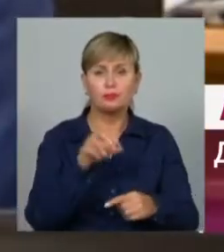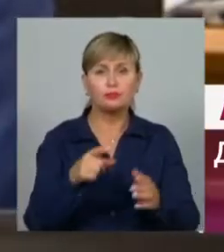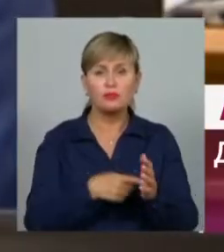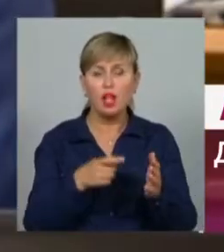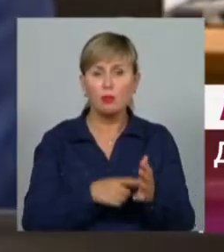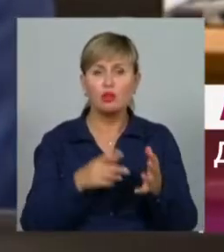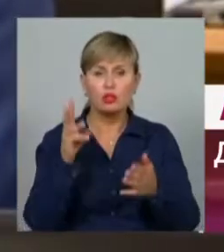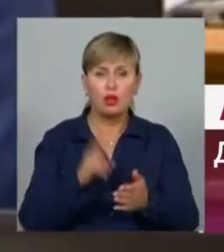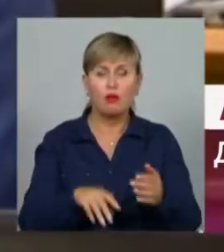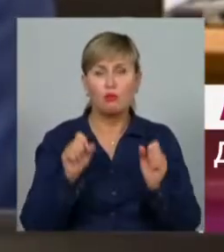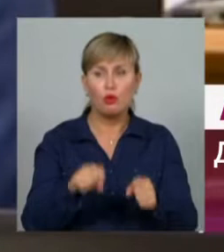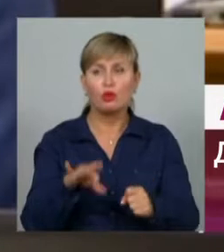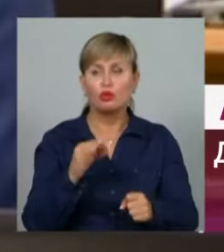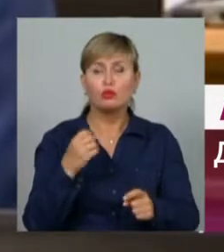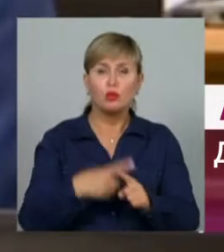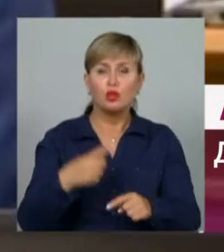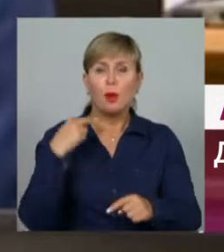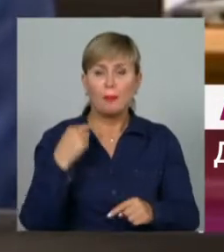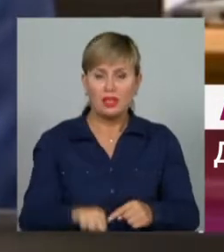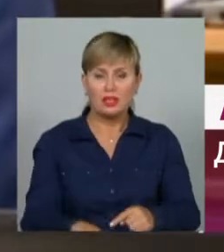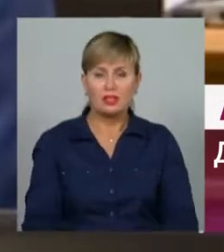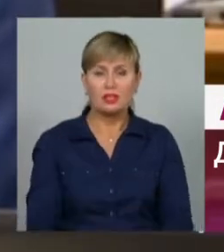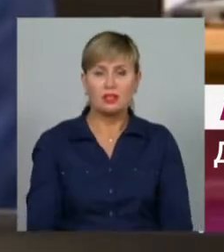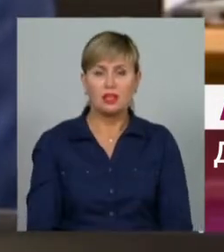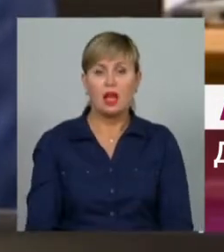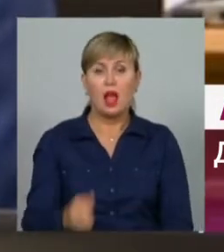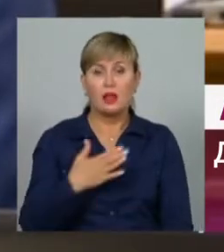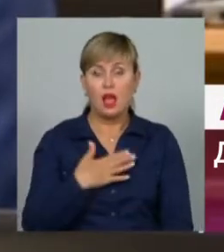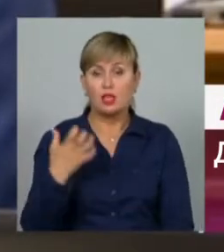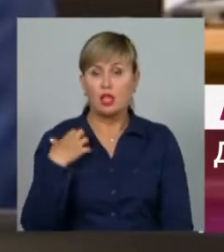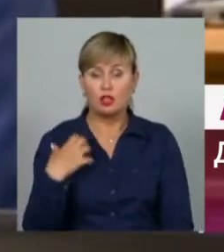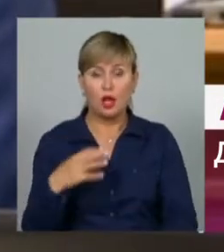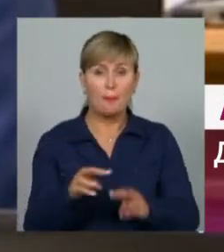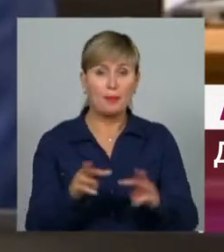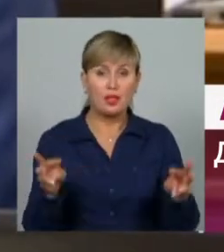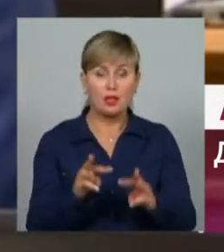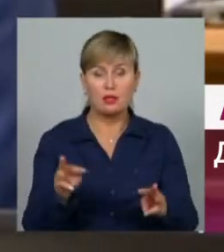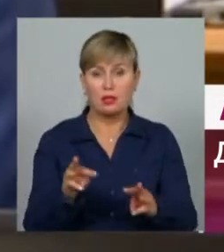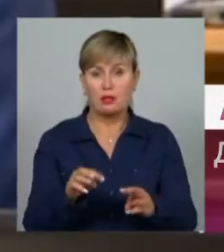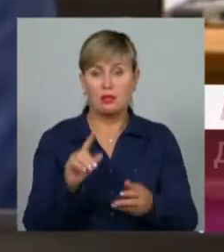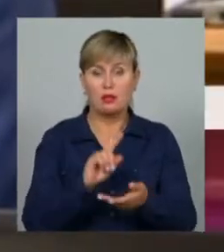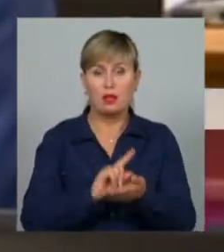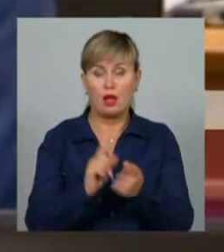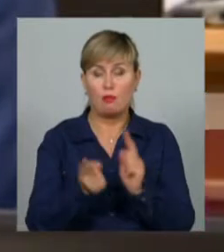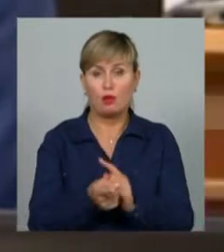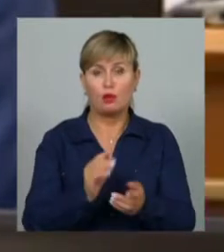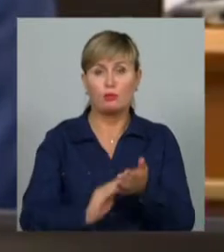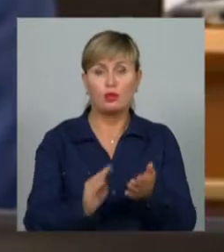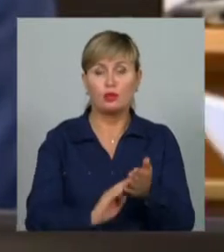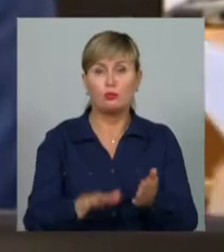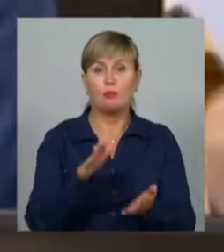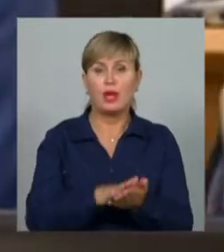штрафуют, а могут и посадить вообще-то. А наши чиновники в министерствах за свои провалы, наоборот, выписывают себе премии по 15